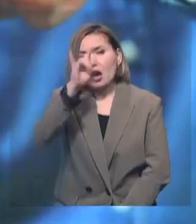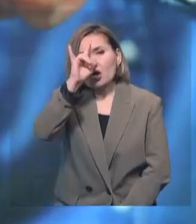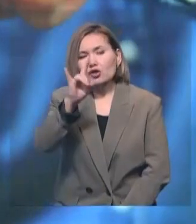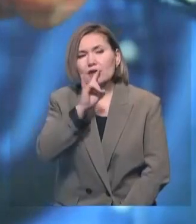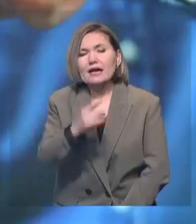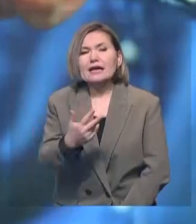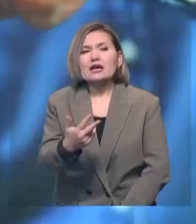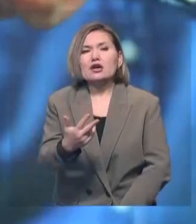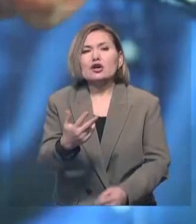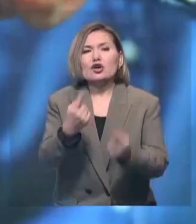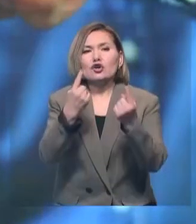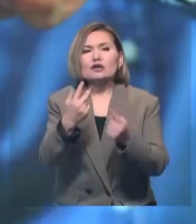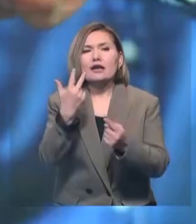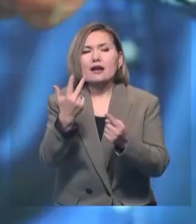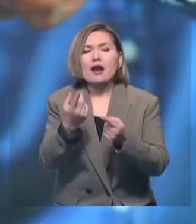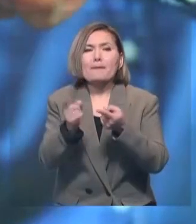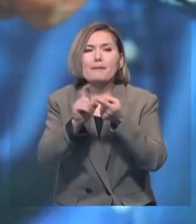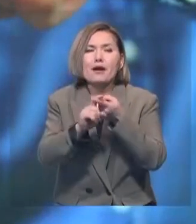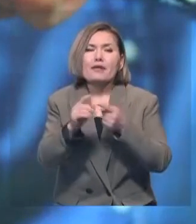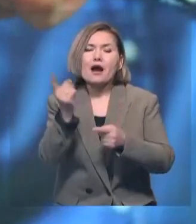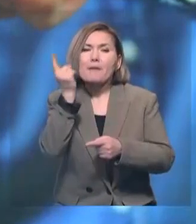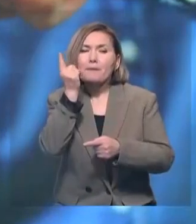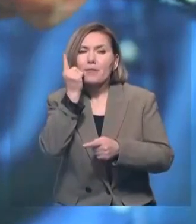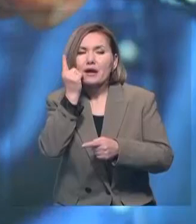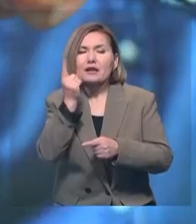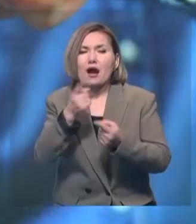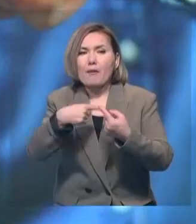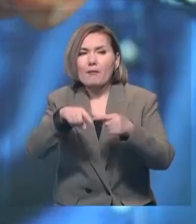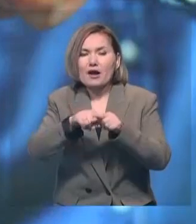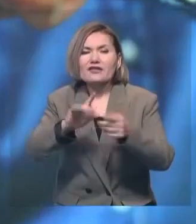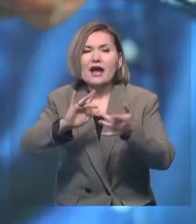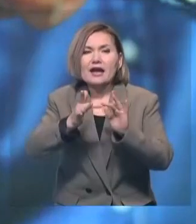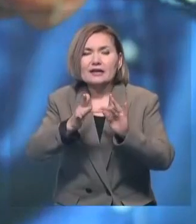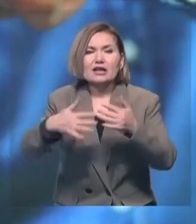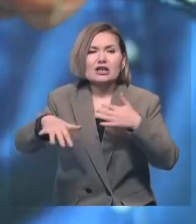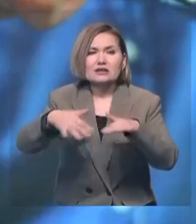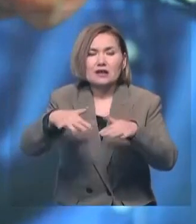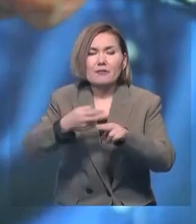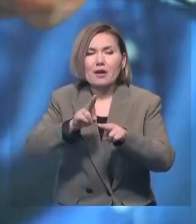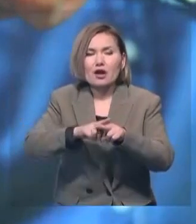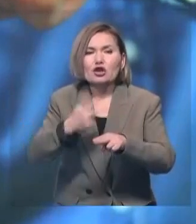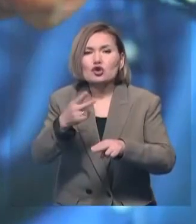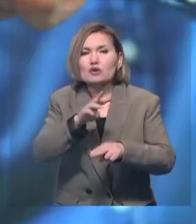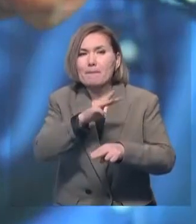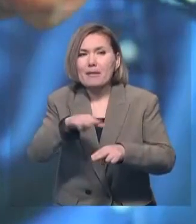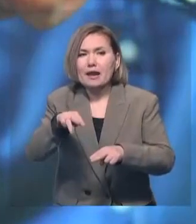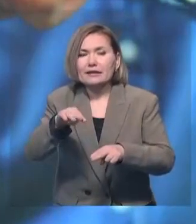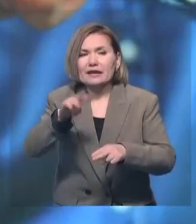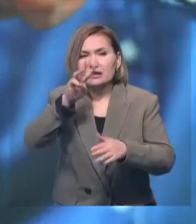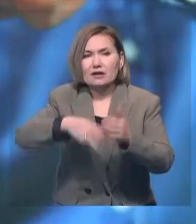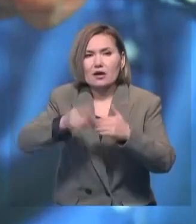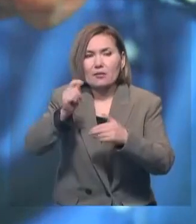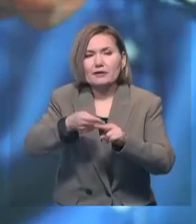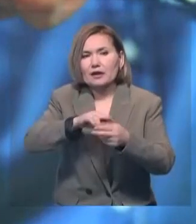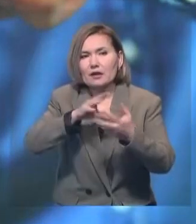Елдегі 3 ірі ұялы байланыс операторына сапасыз қызмет көрсеткені үшін 3 миллиард теңгеден астам айыппұл салынды. Былтыр цифрлық